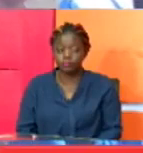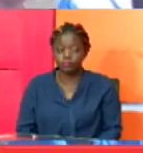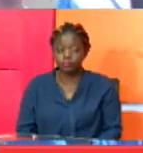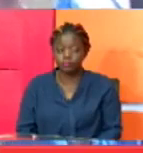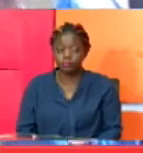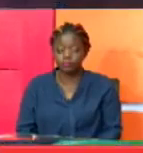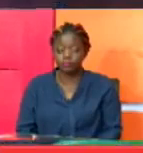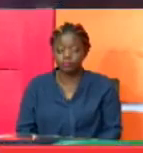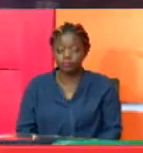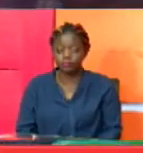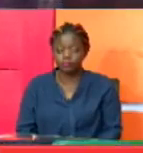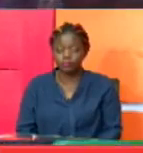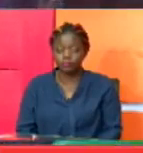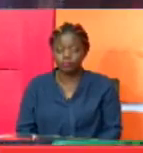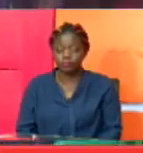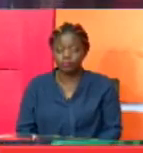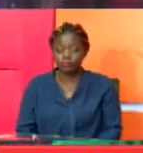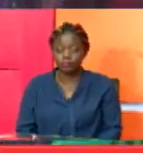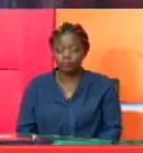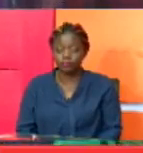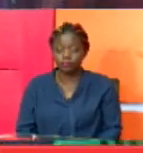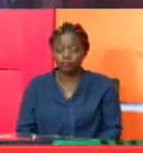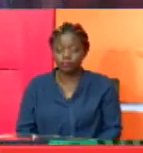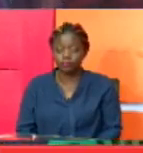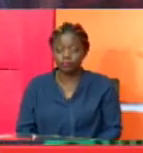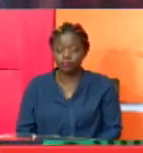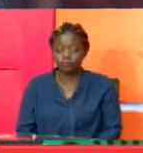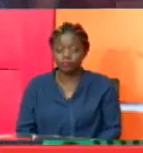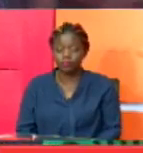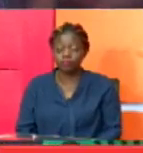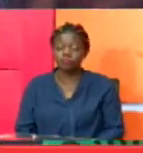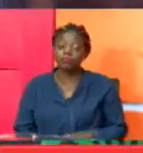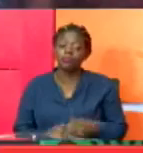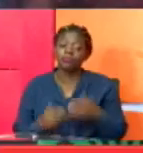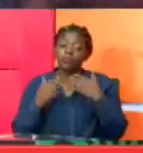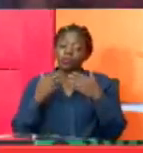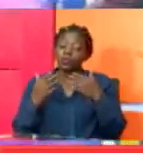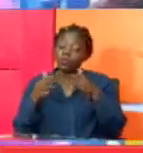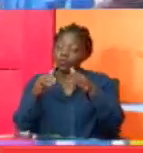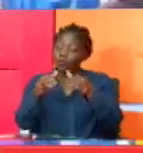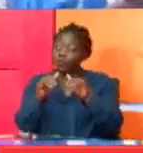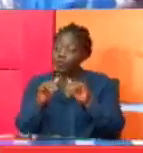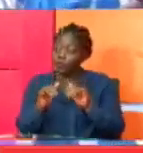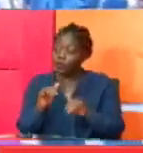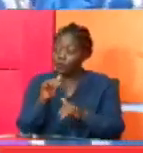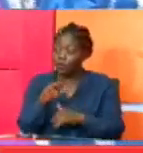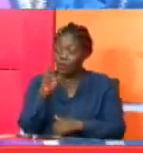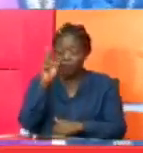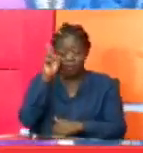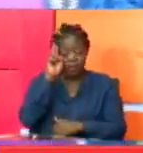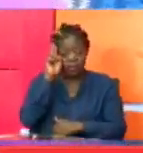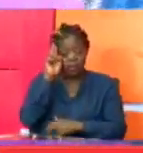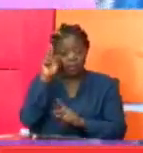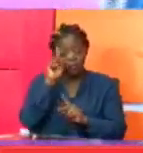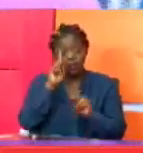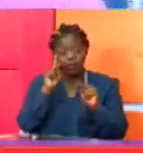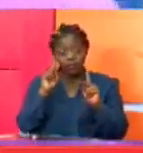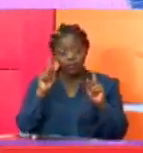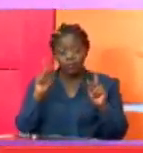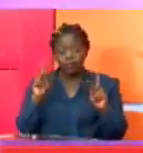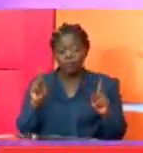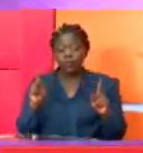wa Kampala Msinyo Charles Kasibante asinzidde mu kuziika kuno najjukiza abantu okwekuuma obulwadde